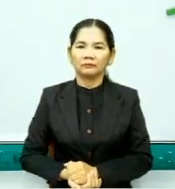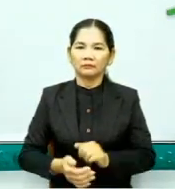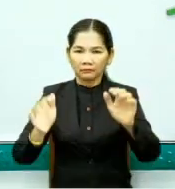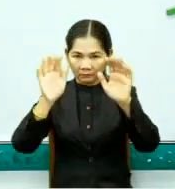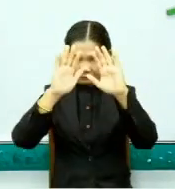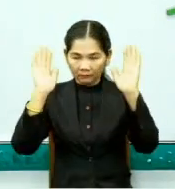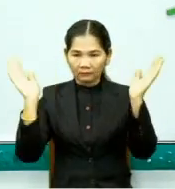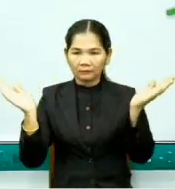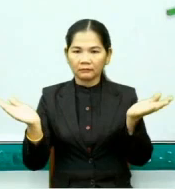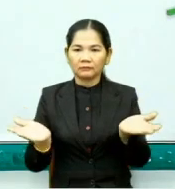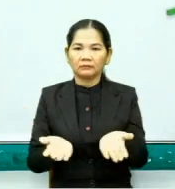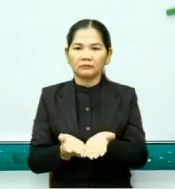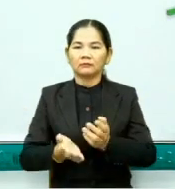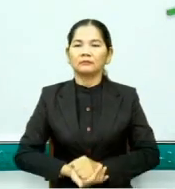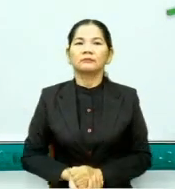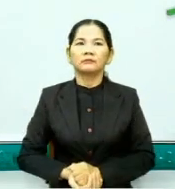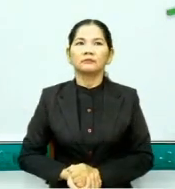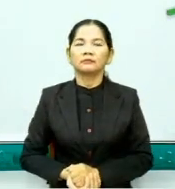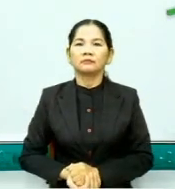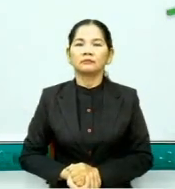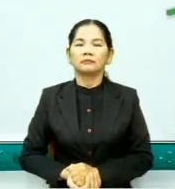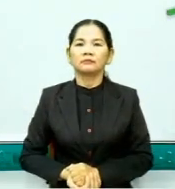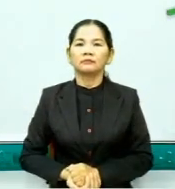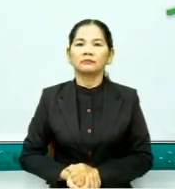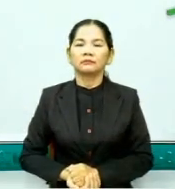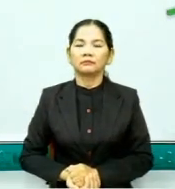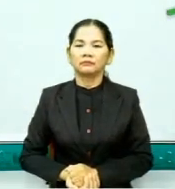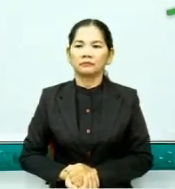Lê sạ con lục.